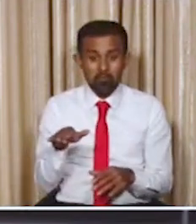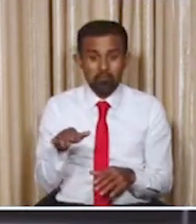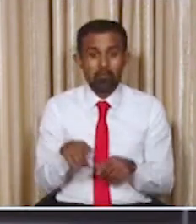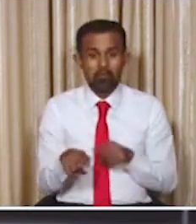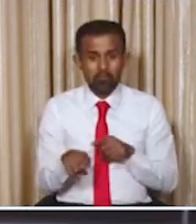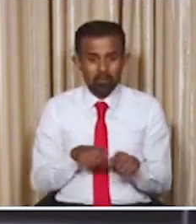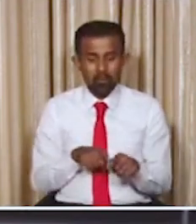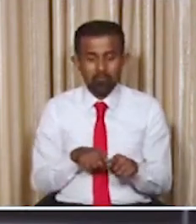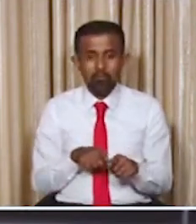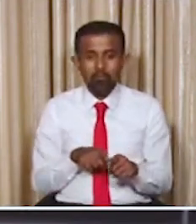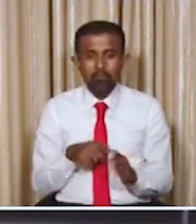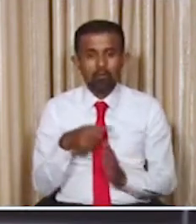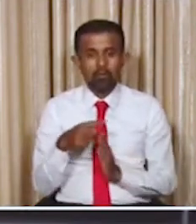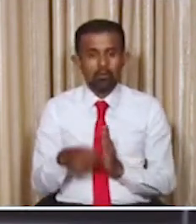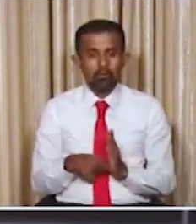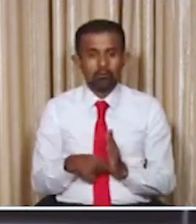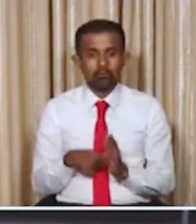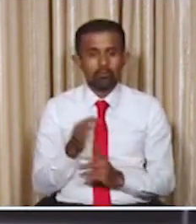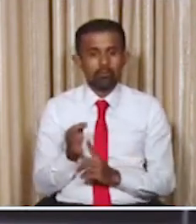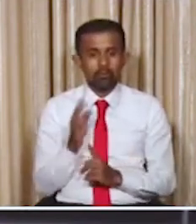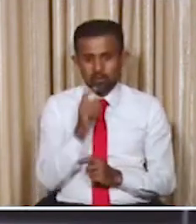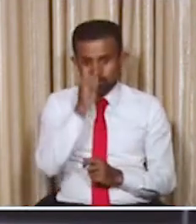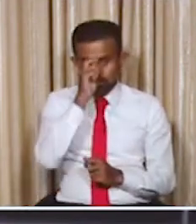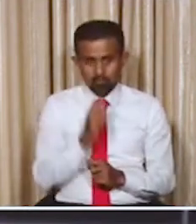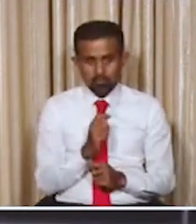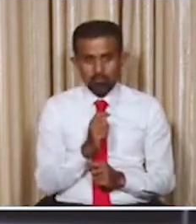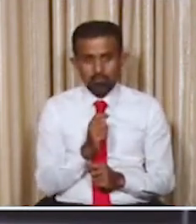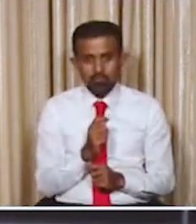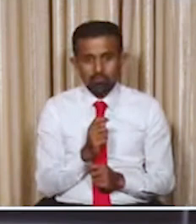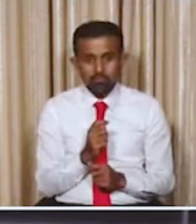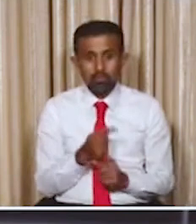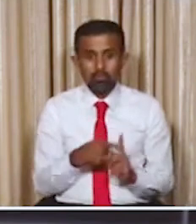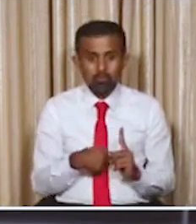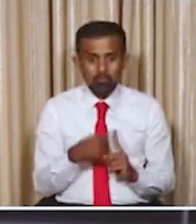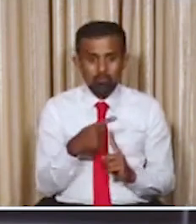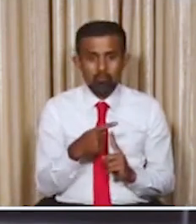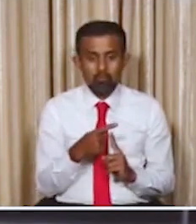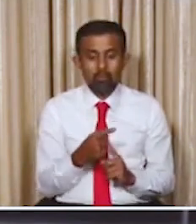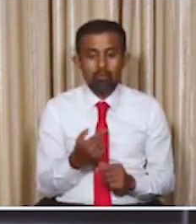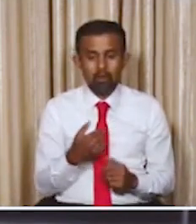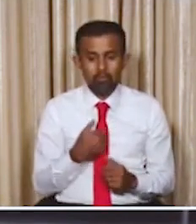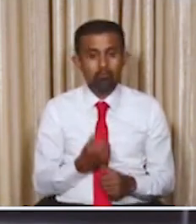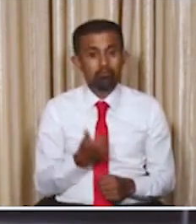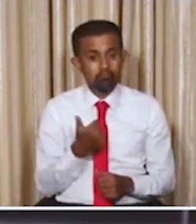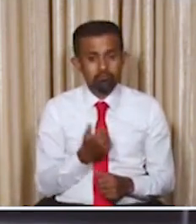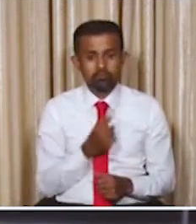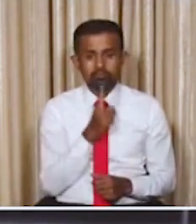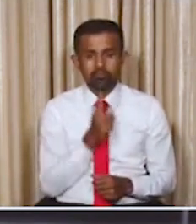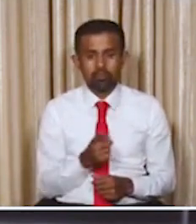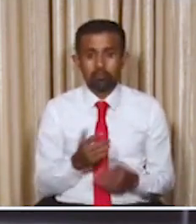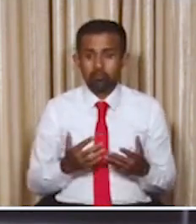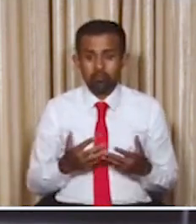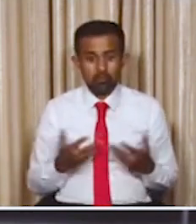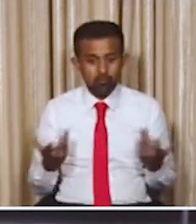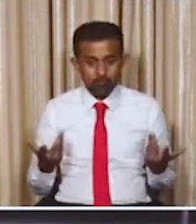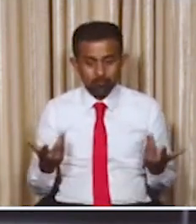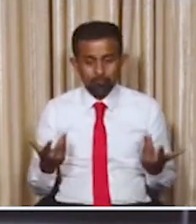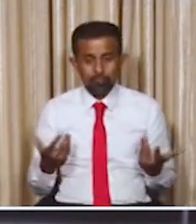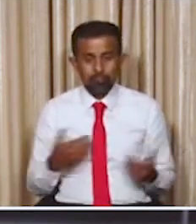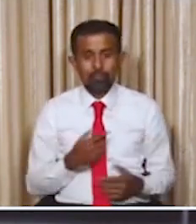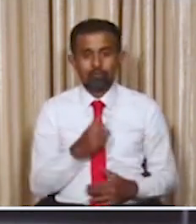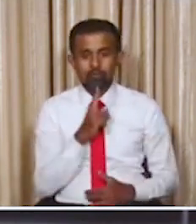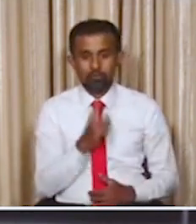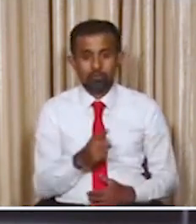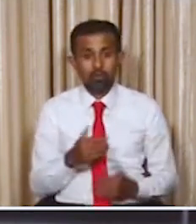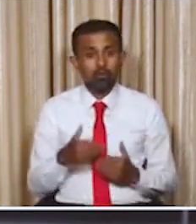mage rate janadhipathithuma meka me tattweta genaapu eka gena hari api age karamu. Mokada naththam mama